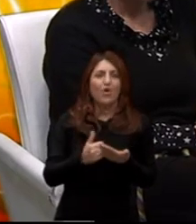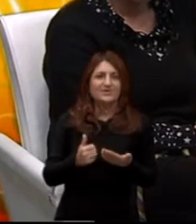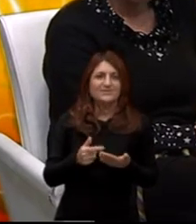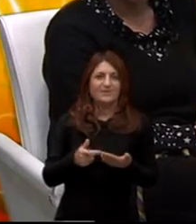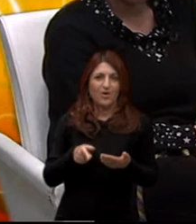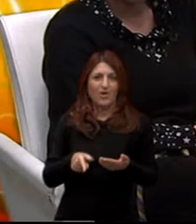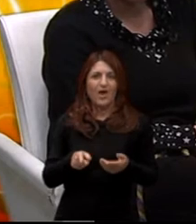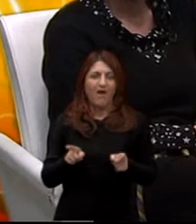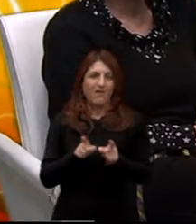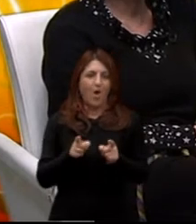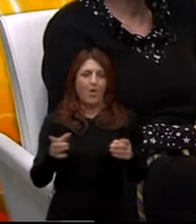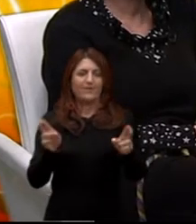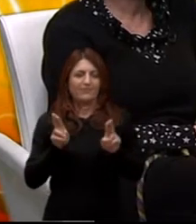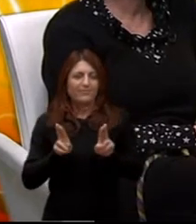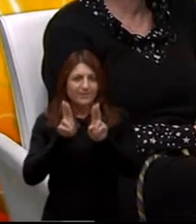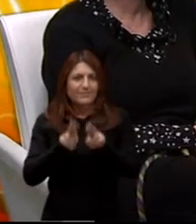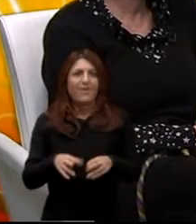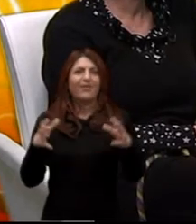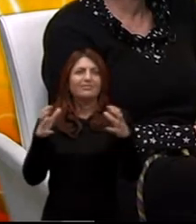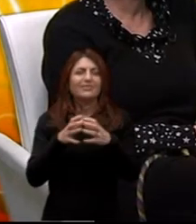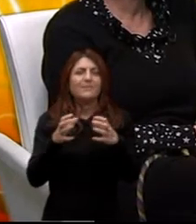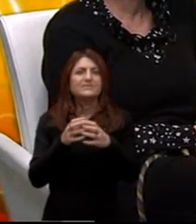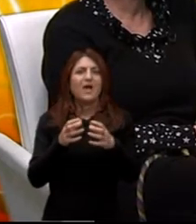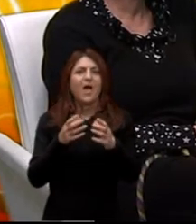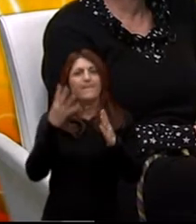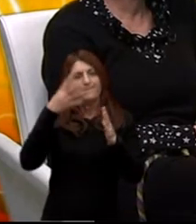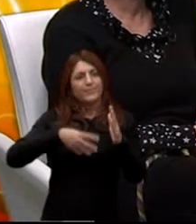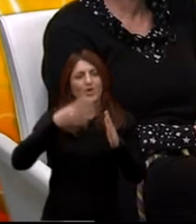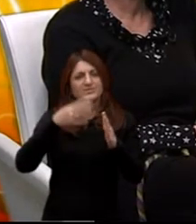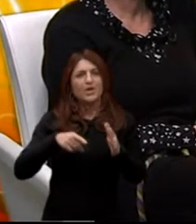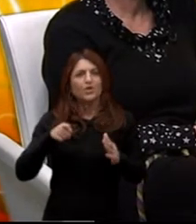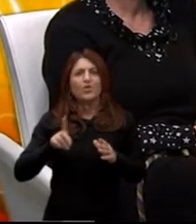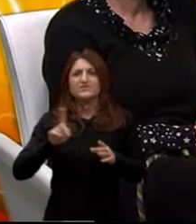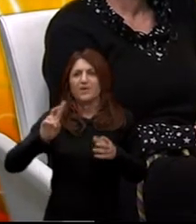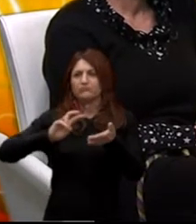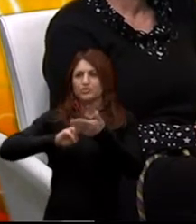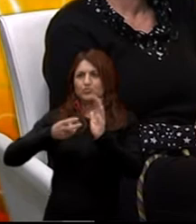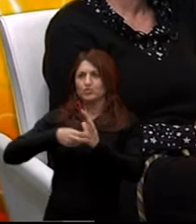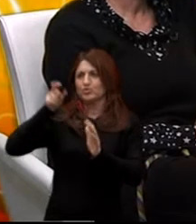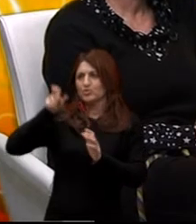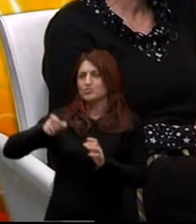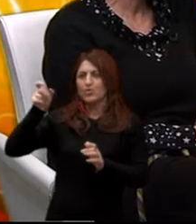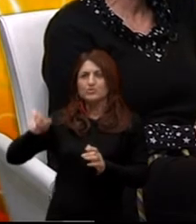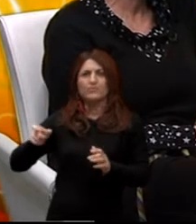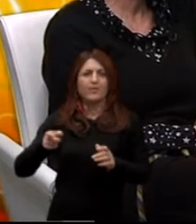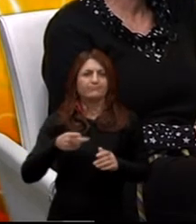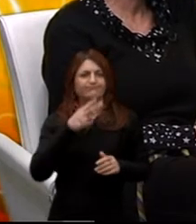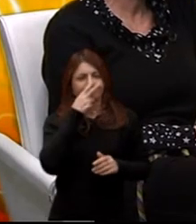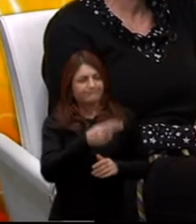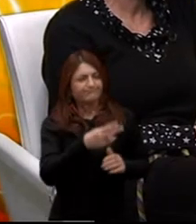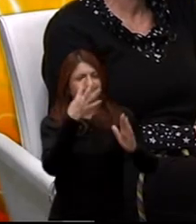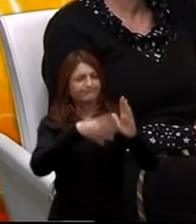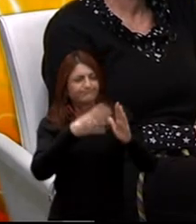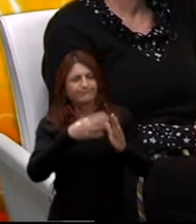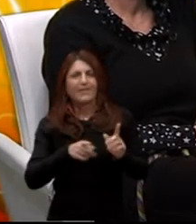timsku procjenu. U toj timskoj procjeni su uključeni svi stručni radnici različitih naravno polja i